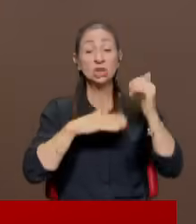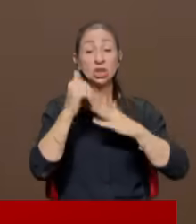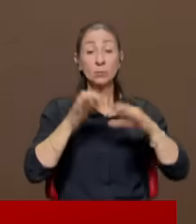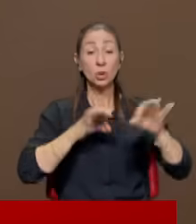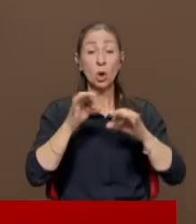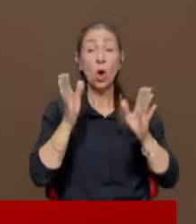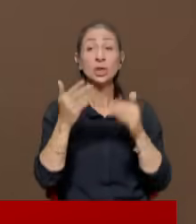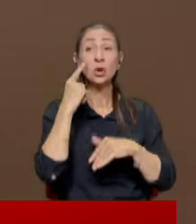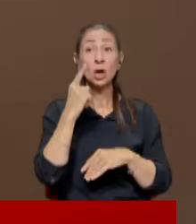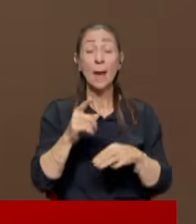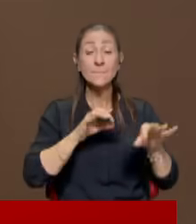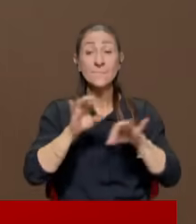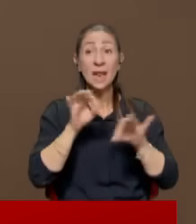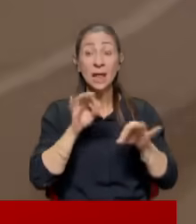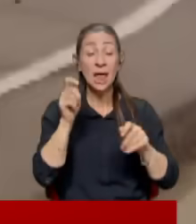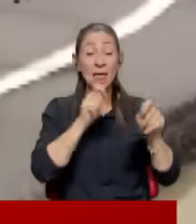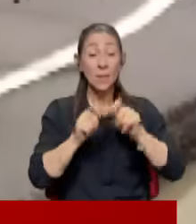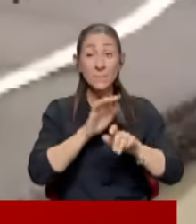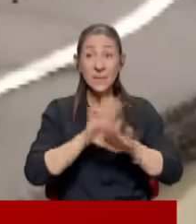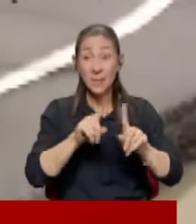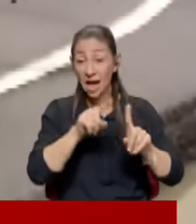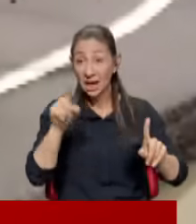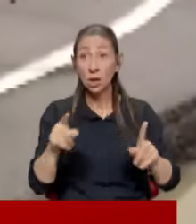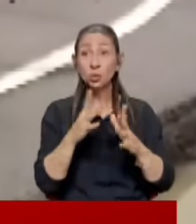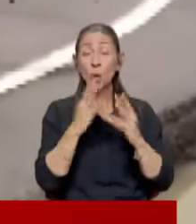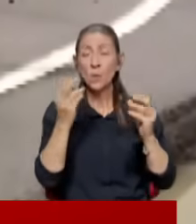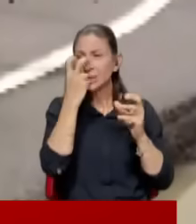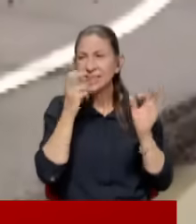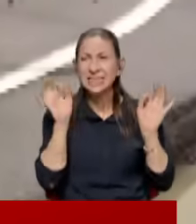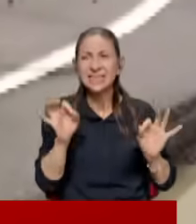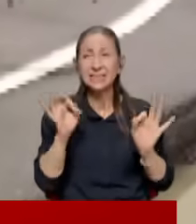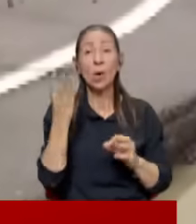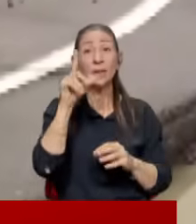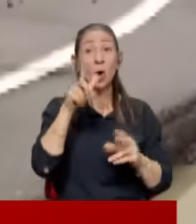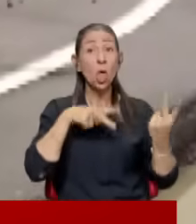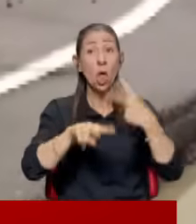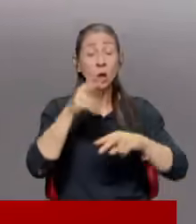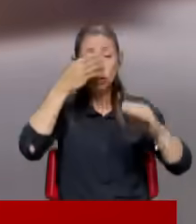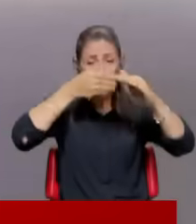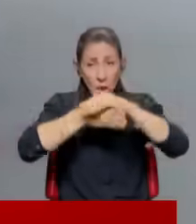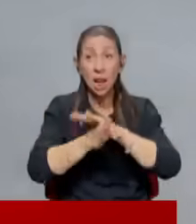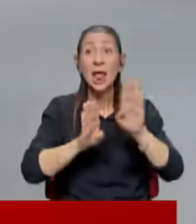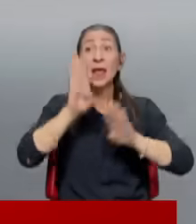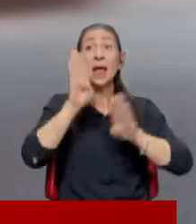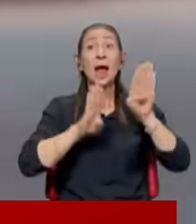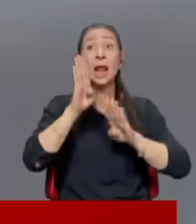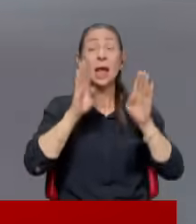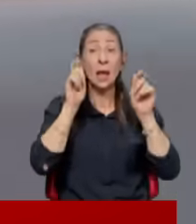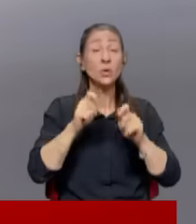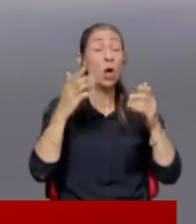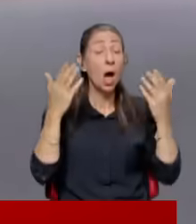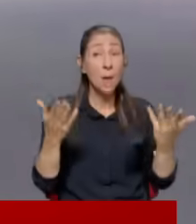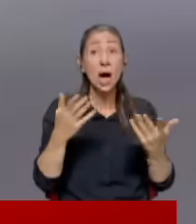Mühendisleri Odası'na göre planlamadan yapımın bitimine kadar büyük titizlik gerekiyor. Yollar, tüneller ihale usulü yaptırılıyor